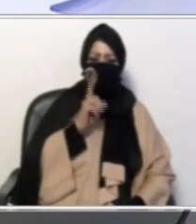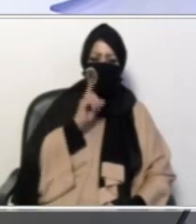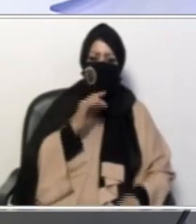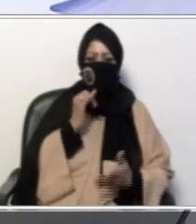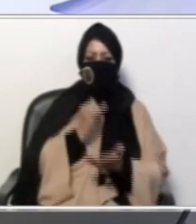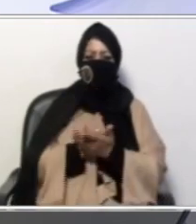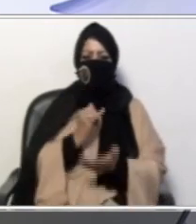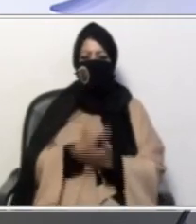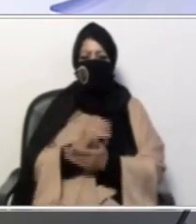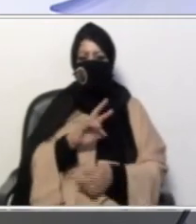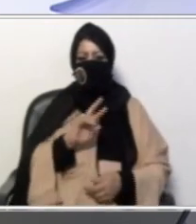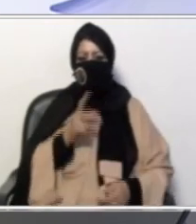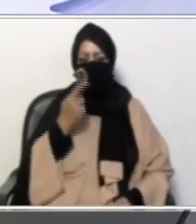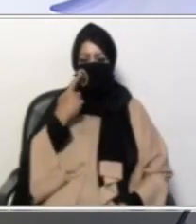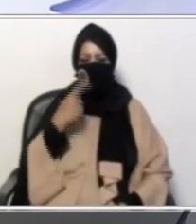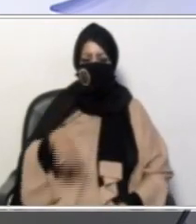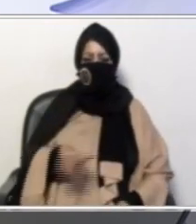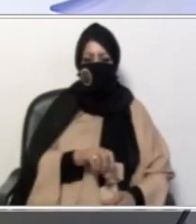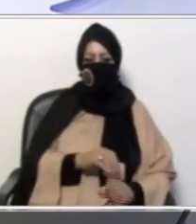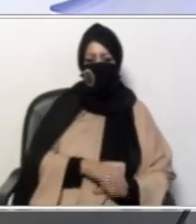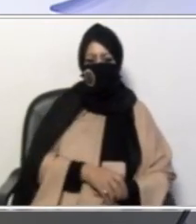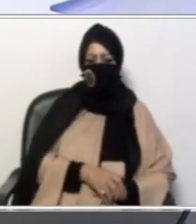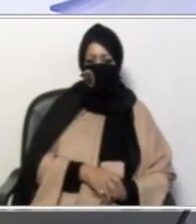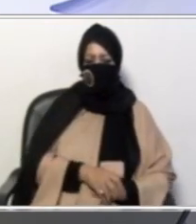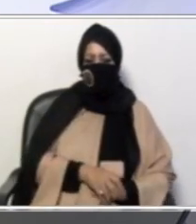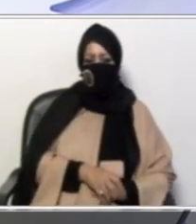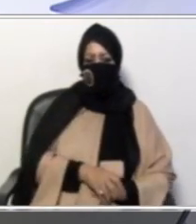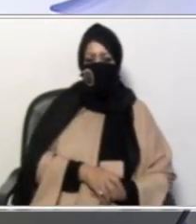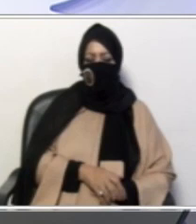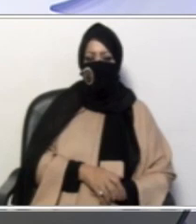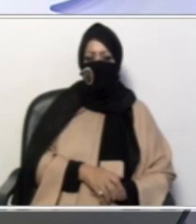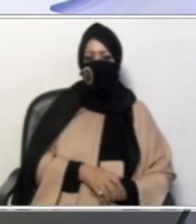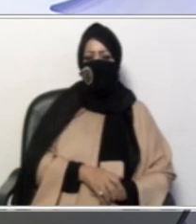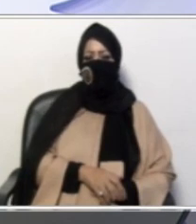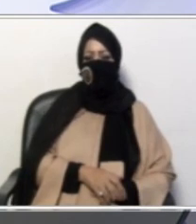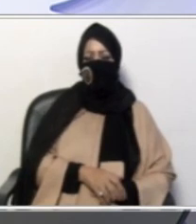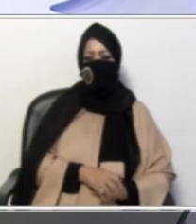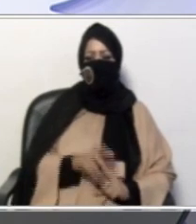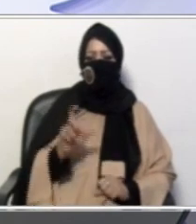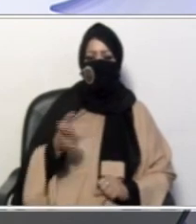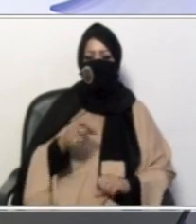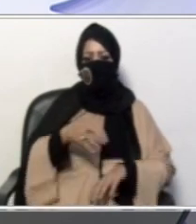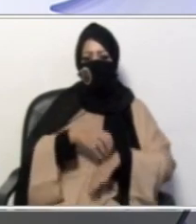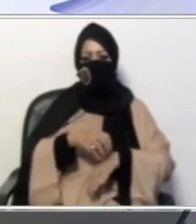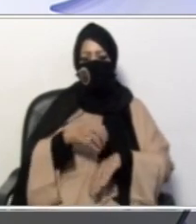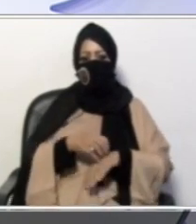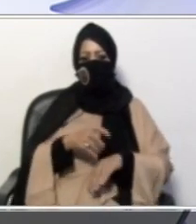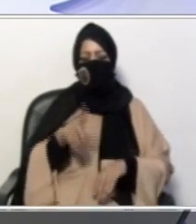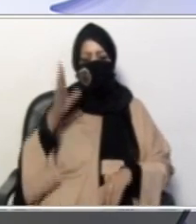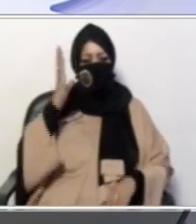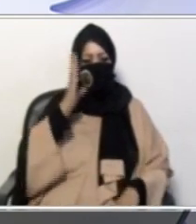الاخ ناصر من بني وليد يسال هل تجوز الصلاه وراء المداخل هل اذا كان معنى تجوز بمعنى صحيحه